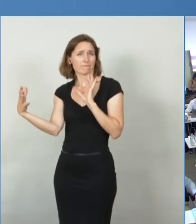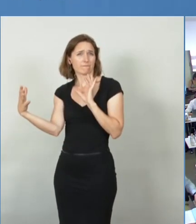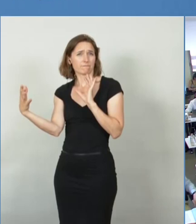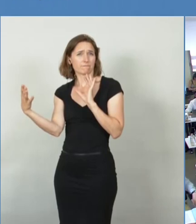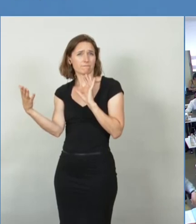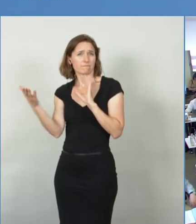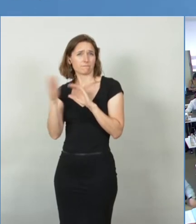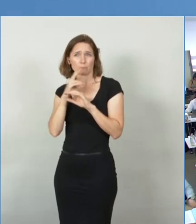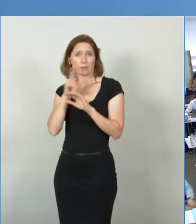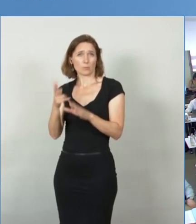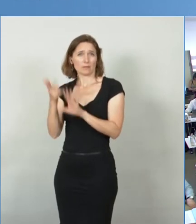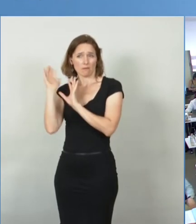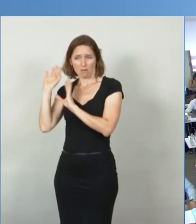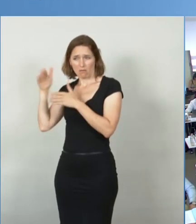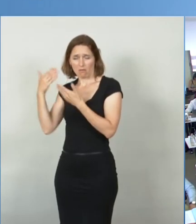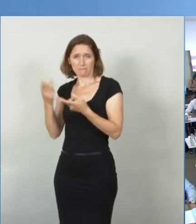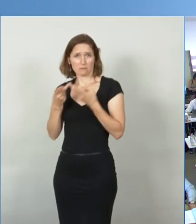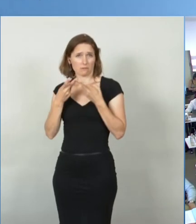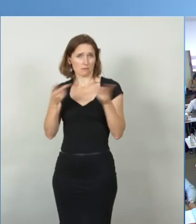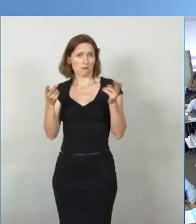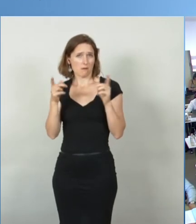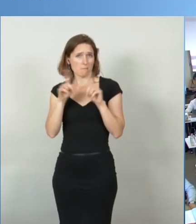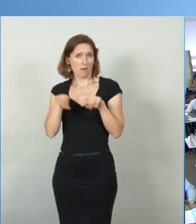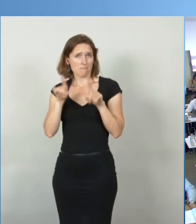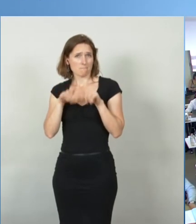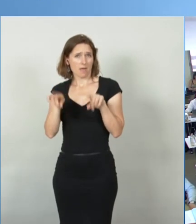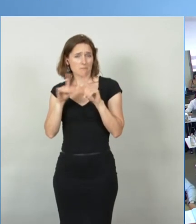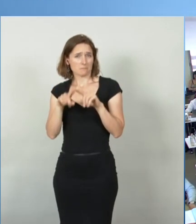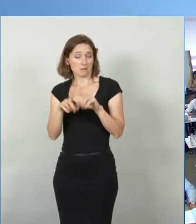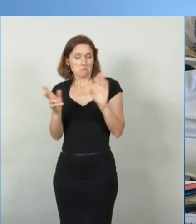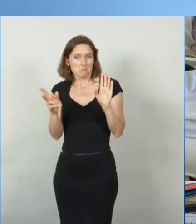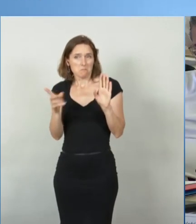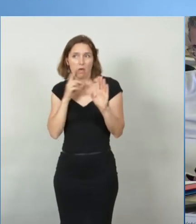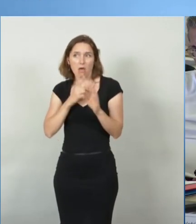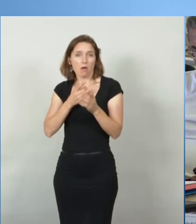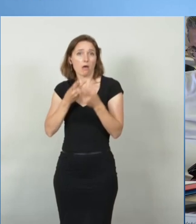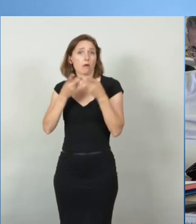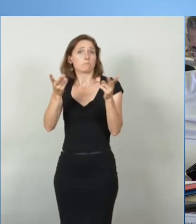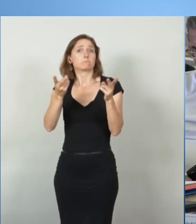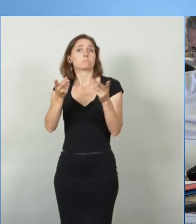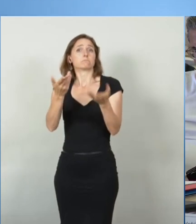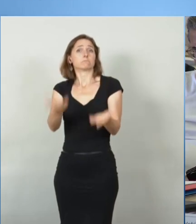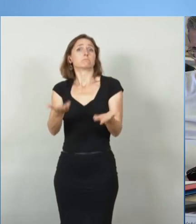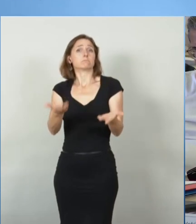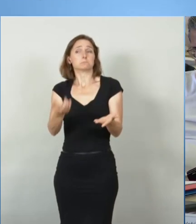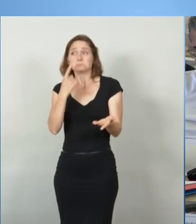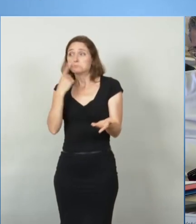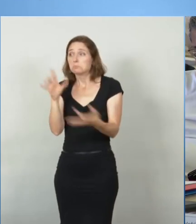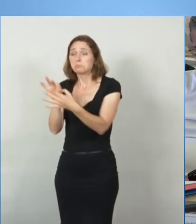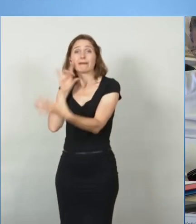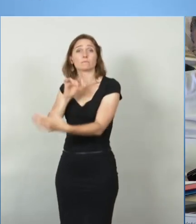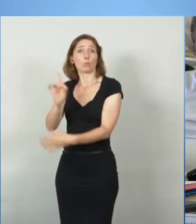annoncez ce genre de choses bon je découvre visiblement avec tout ce que vous avez annoncé que ça n'est pas le cas quand